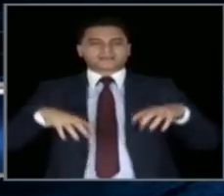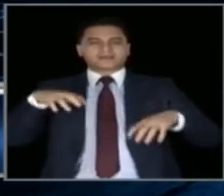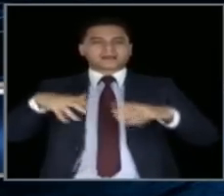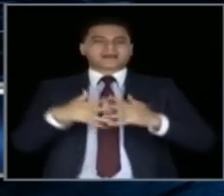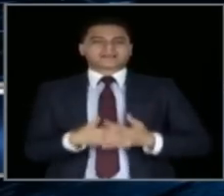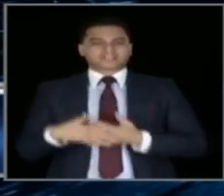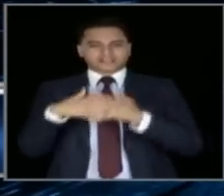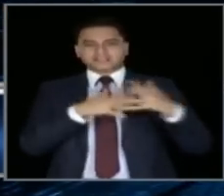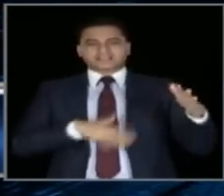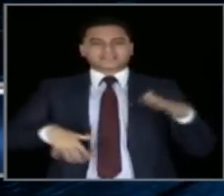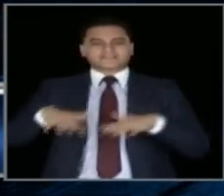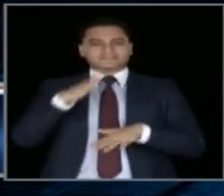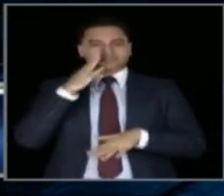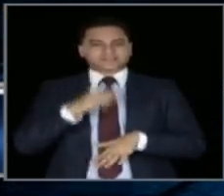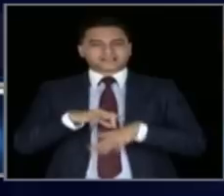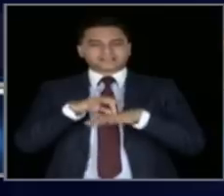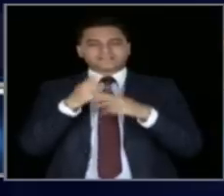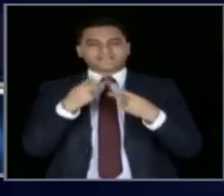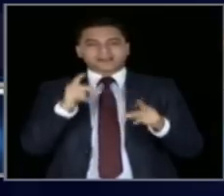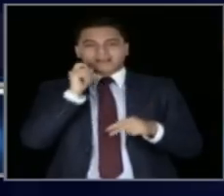هي؟ اتأسست